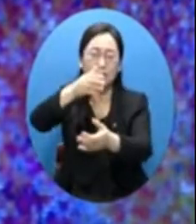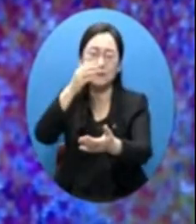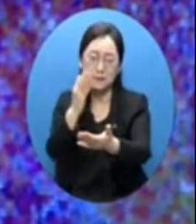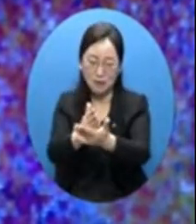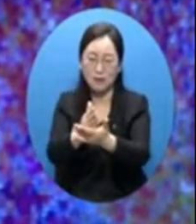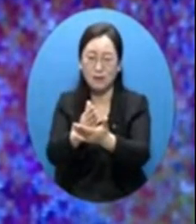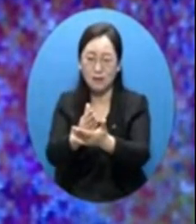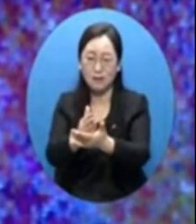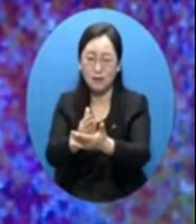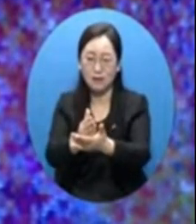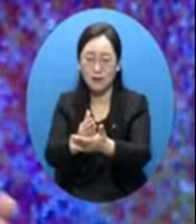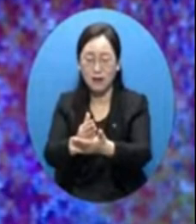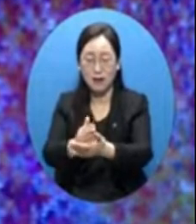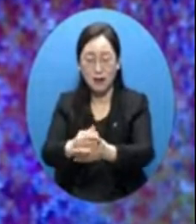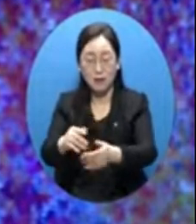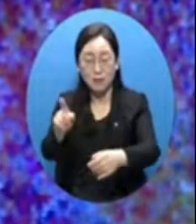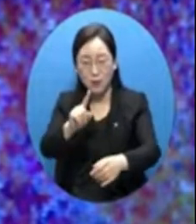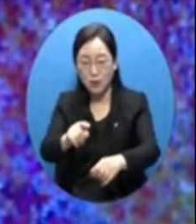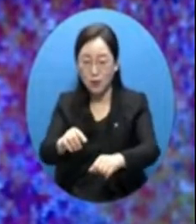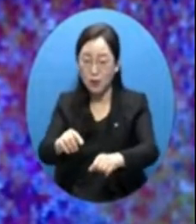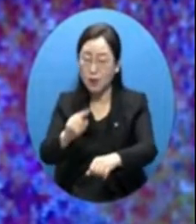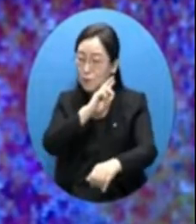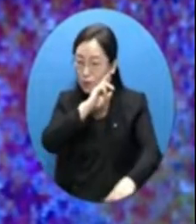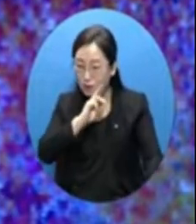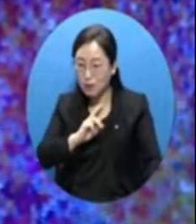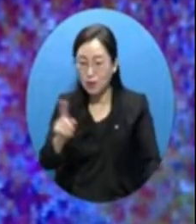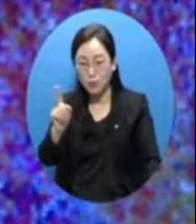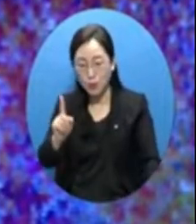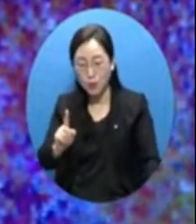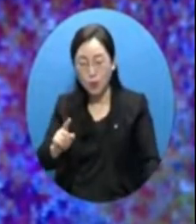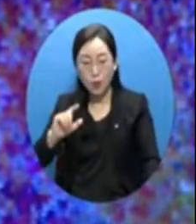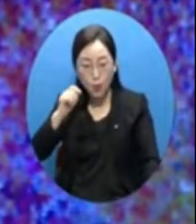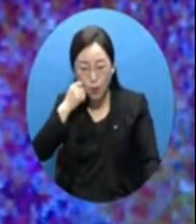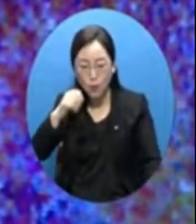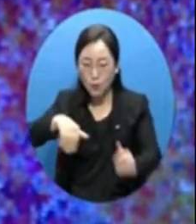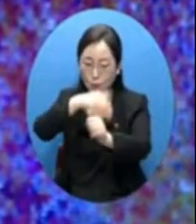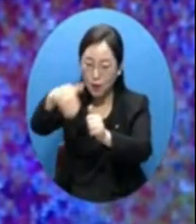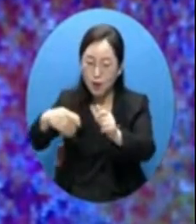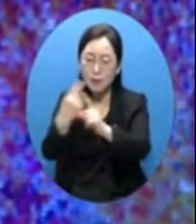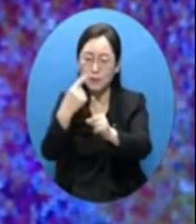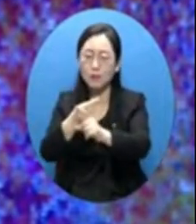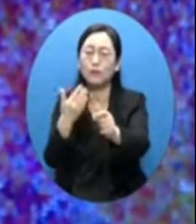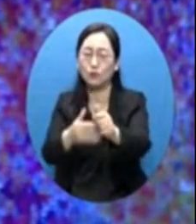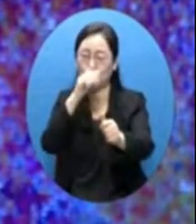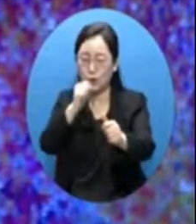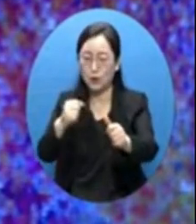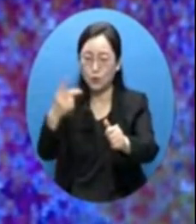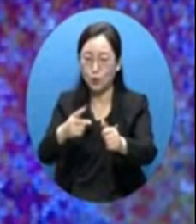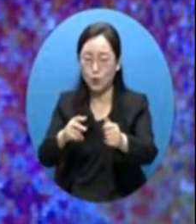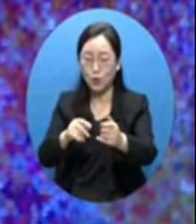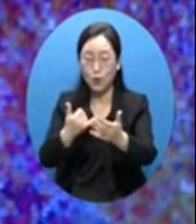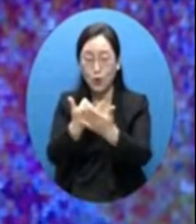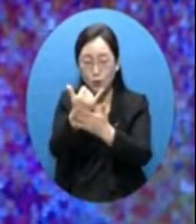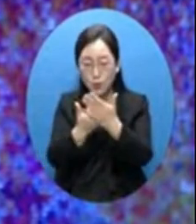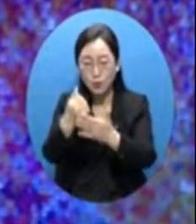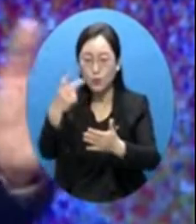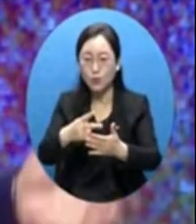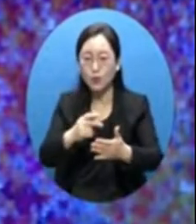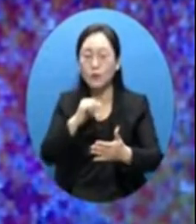그들의 편의를 그들이 원하는 상을 우리가 해결해 줘야 되는 것입니다. 뿐만 아니라 소년 소녀 가장 독거 노인